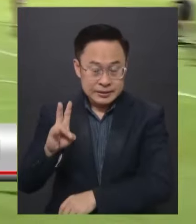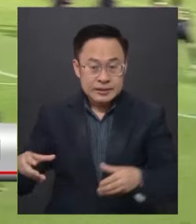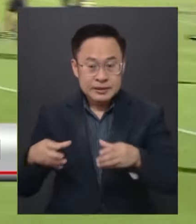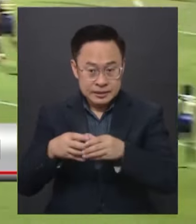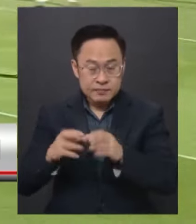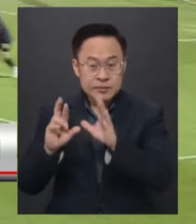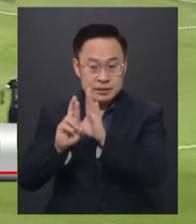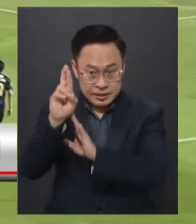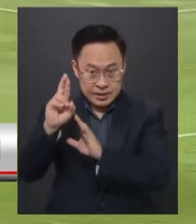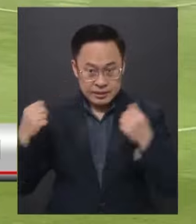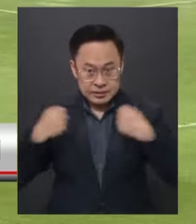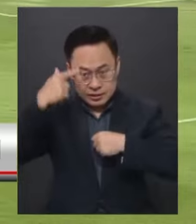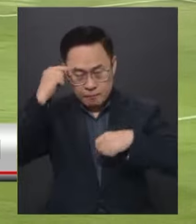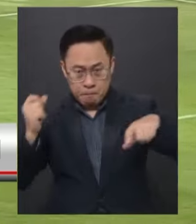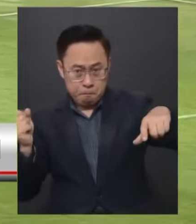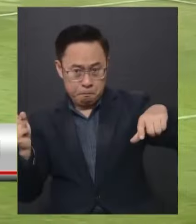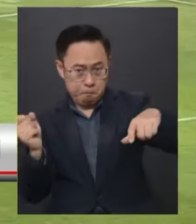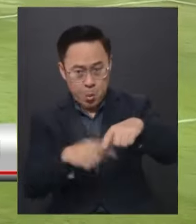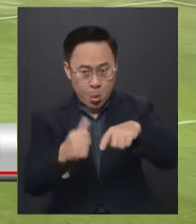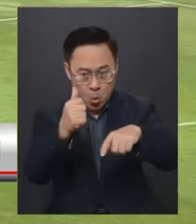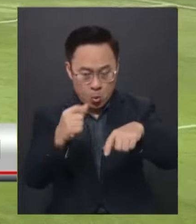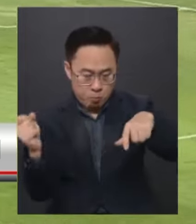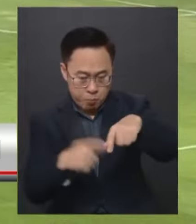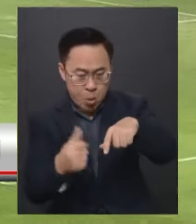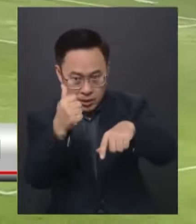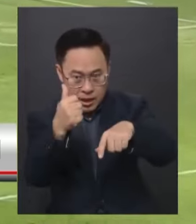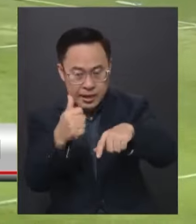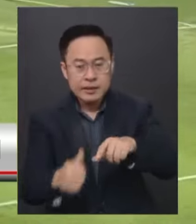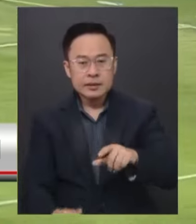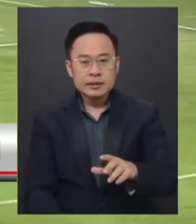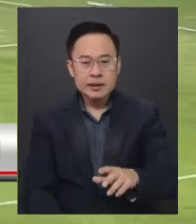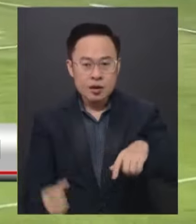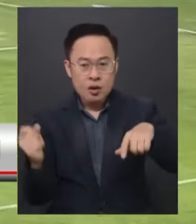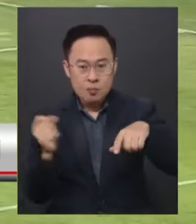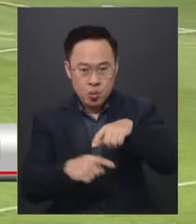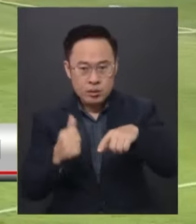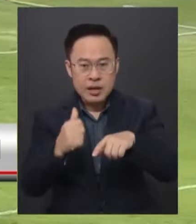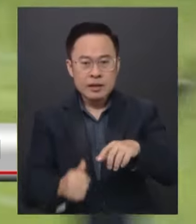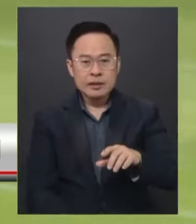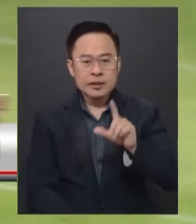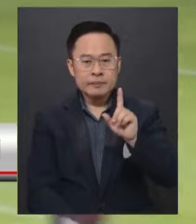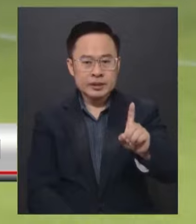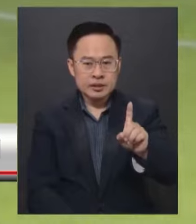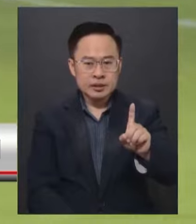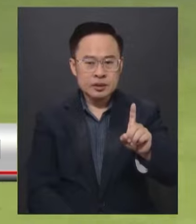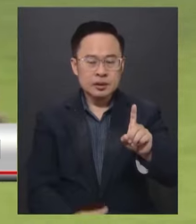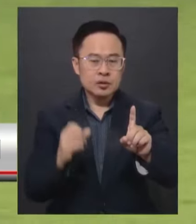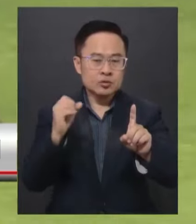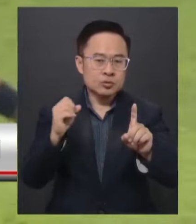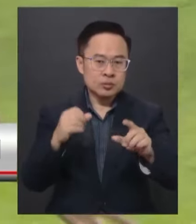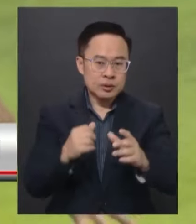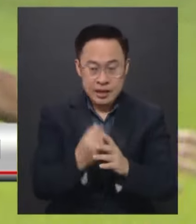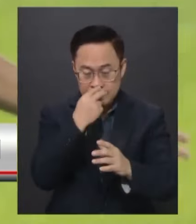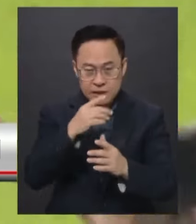ได้ประตูนำก่อนจังหวะนี้ค่ะบอลยาวเลยค่ะสุดท้ายเนี่ยสุโขทัยสกัดเข้ามาแนวรับสุโขทัยสกัดเข้ามาทางฟิลิเป้เล